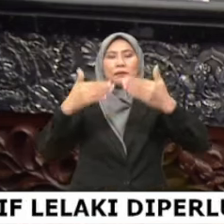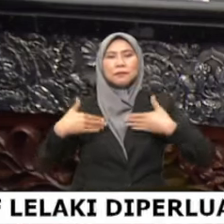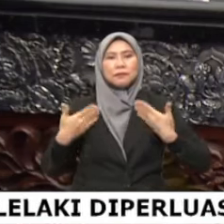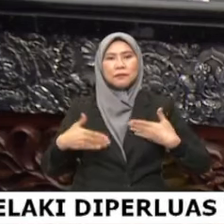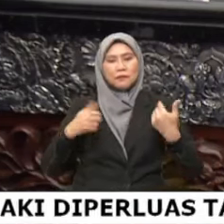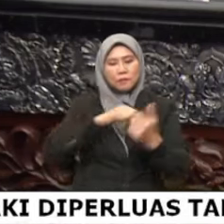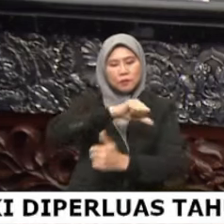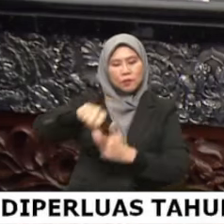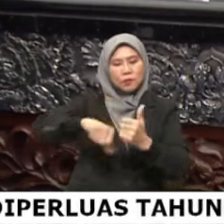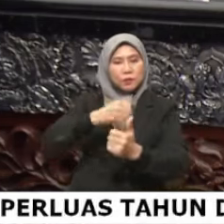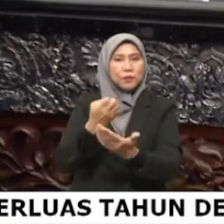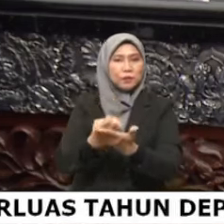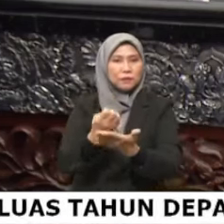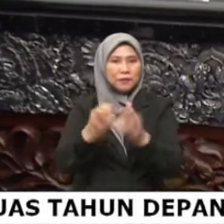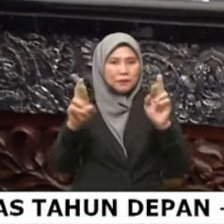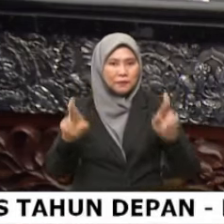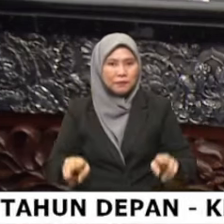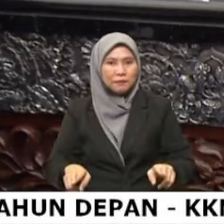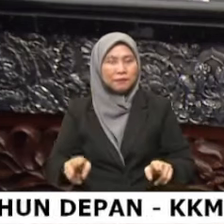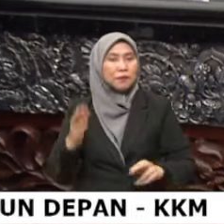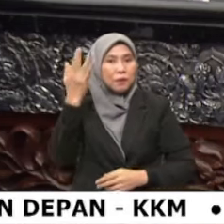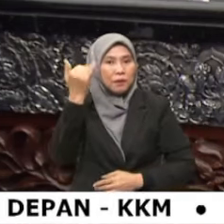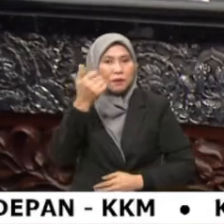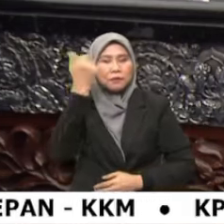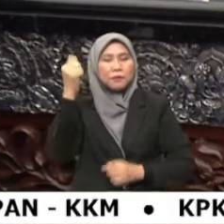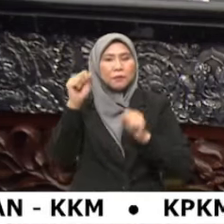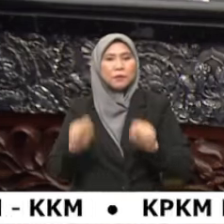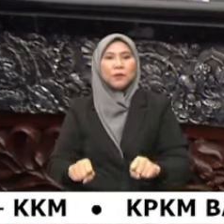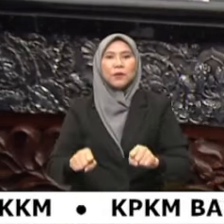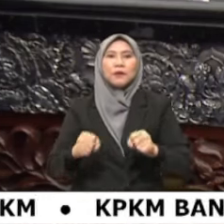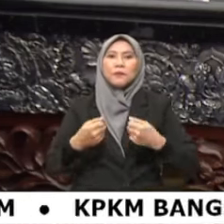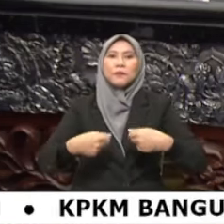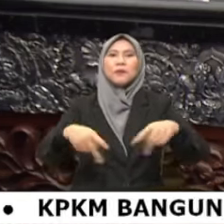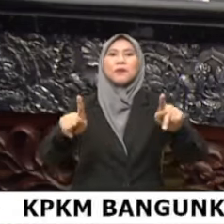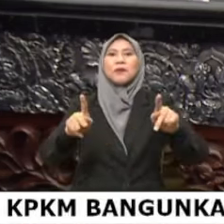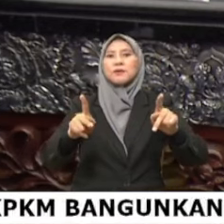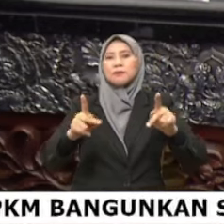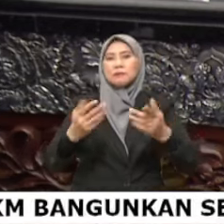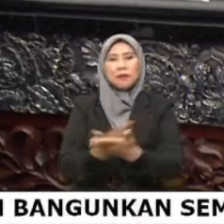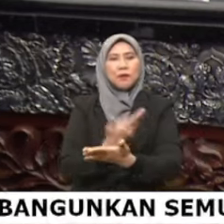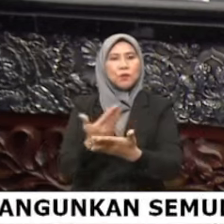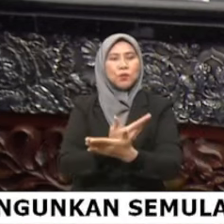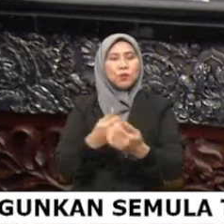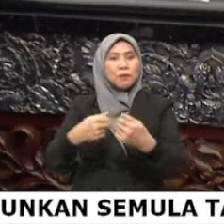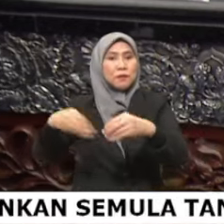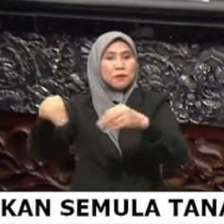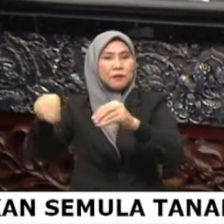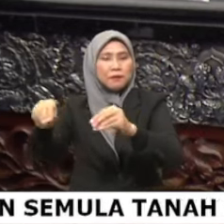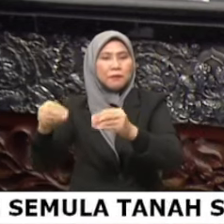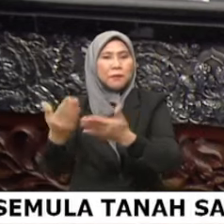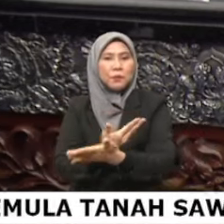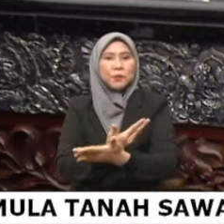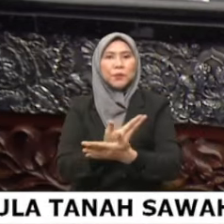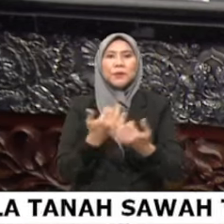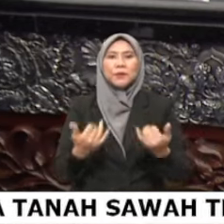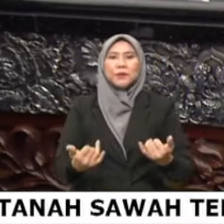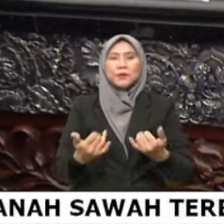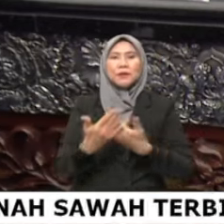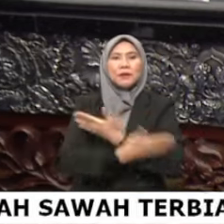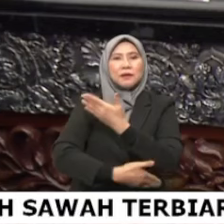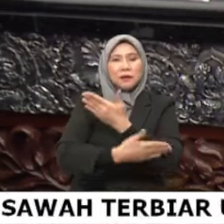kesejahteraan sosioekonomi rakyat. Ini kerana ia berupaya untuk membuka peluang pasaran baru untuk perdagangan negara yang